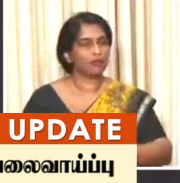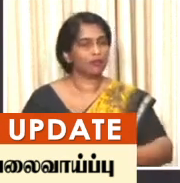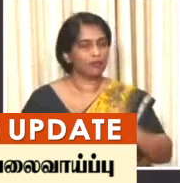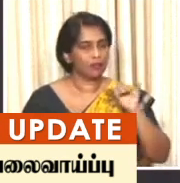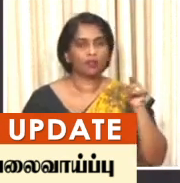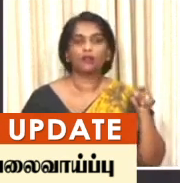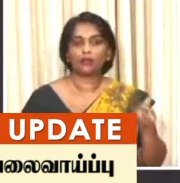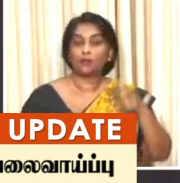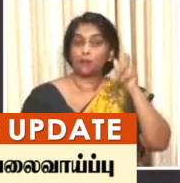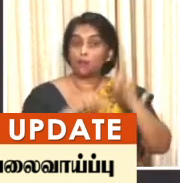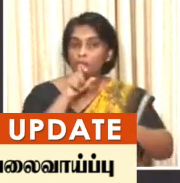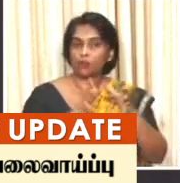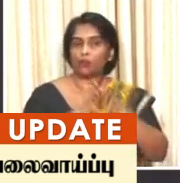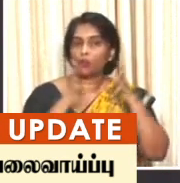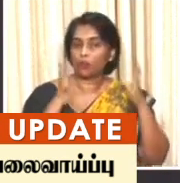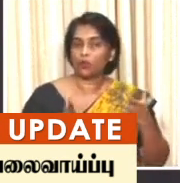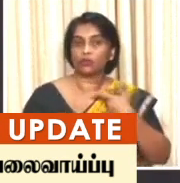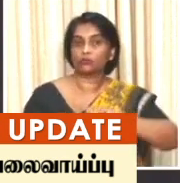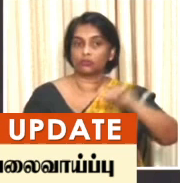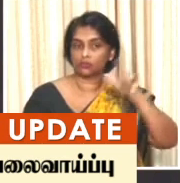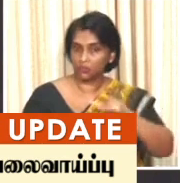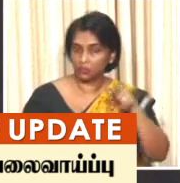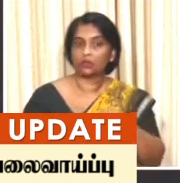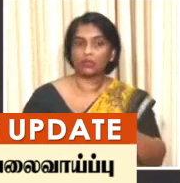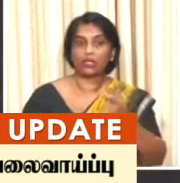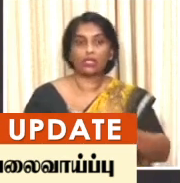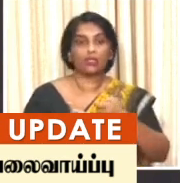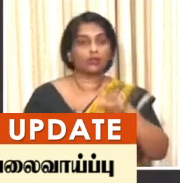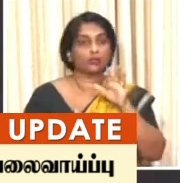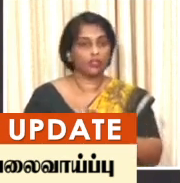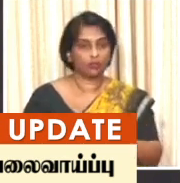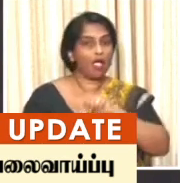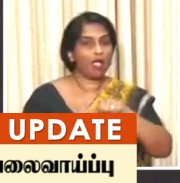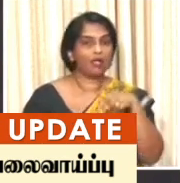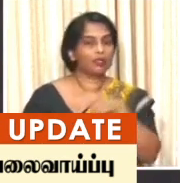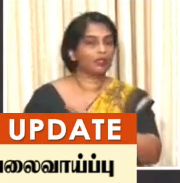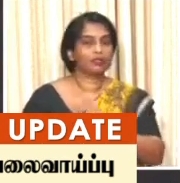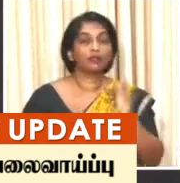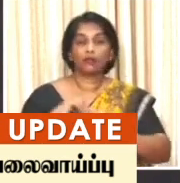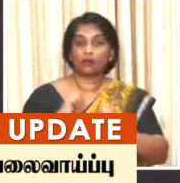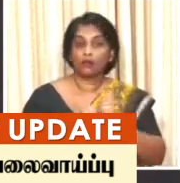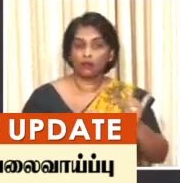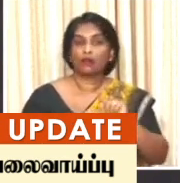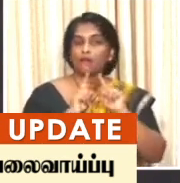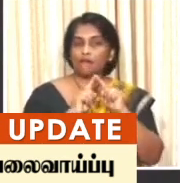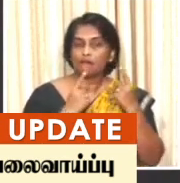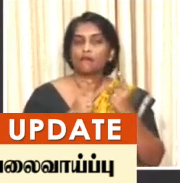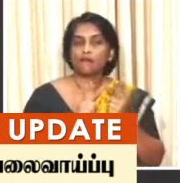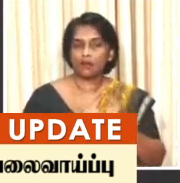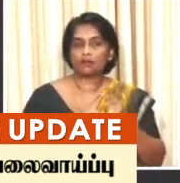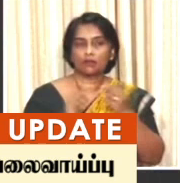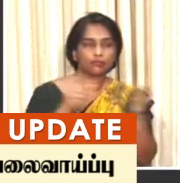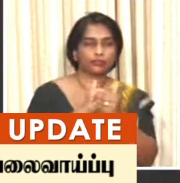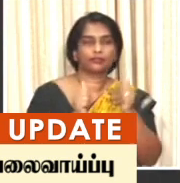අවාසනාවකට මේ පුද්ගලයන් බහුතරයක් යවන්නේ ලියාපදිංචි විදේශ සේවා නියුක්ති ආයතන නෙවෙයි. මේවා කරන්නේ විවිධ